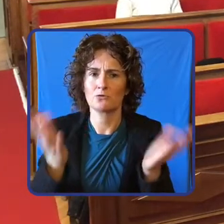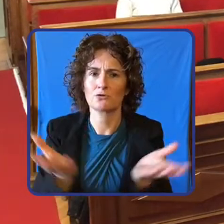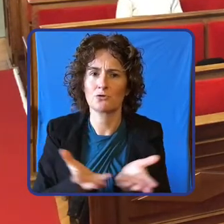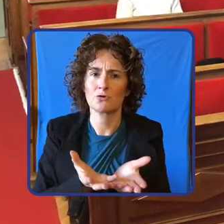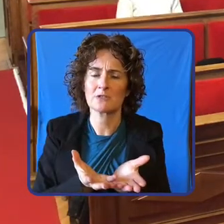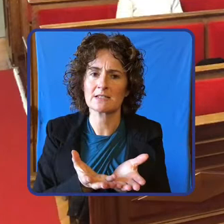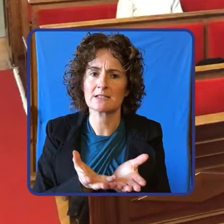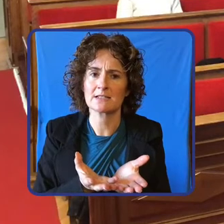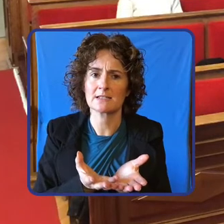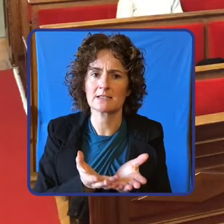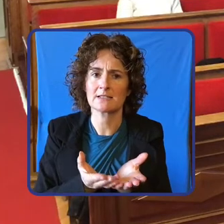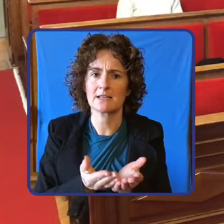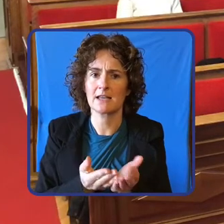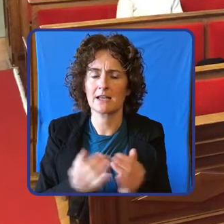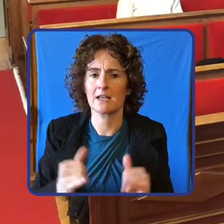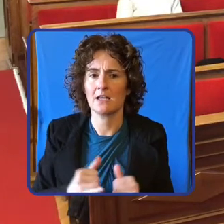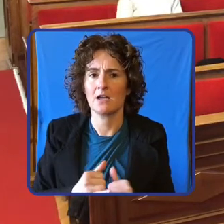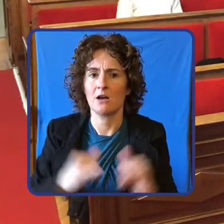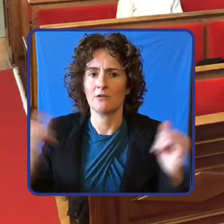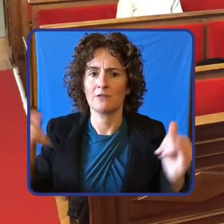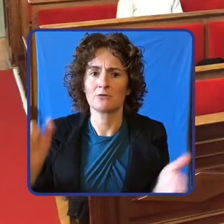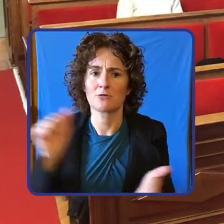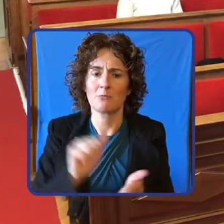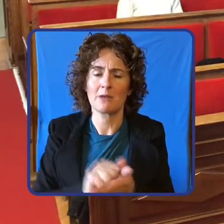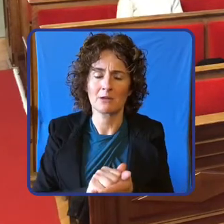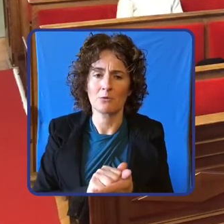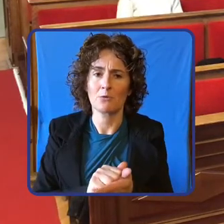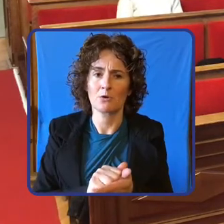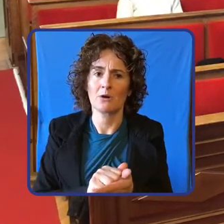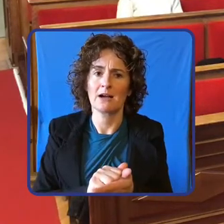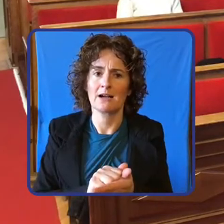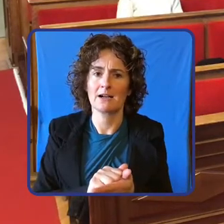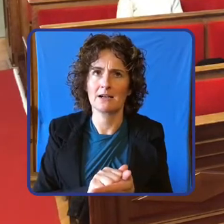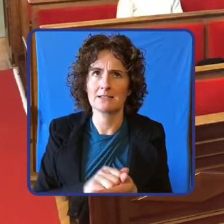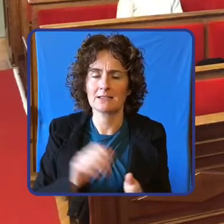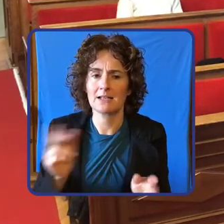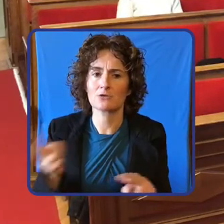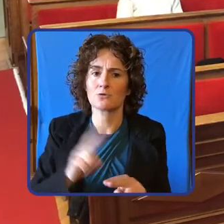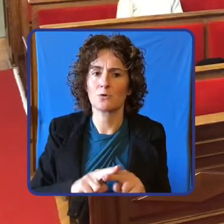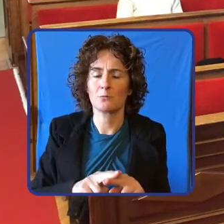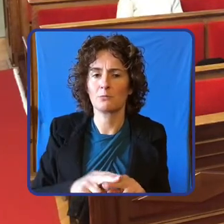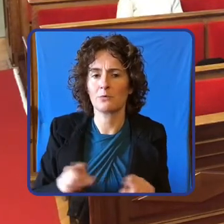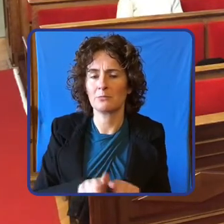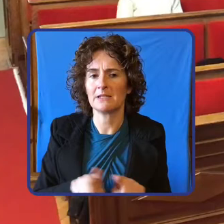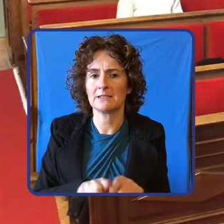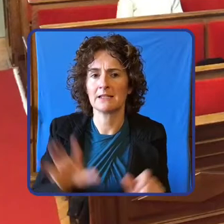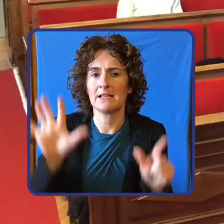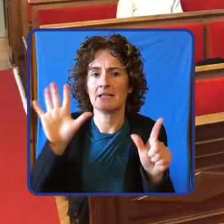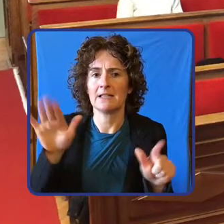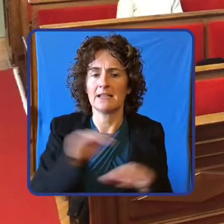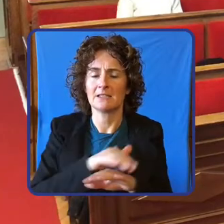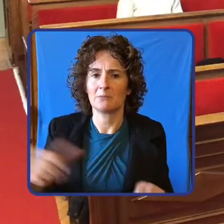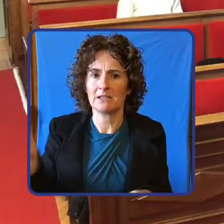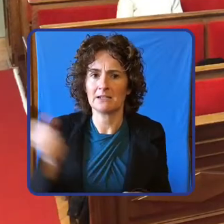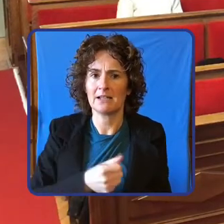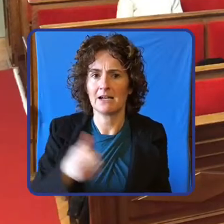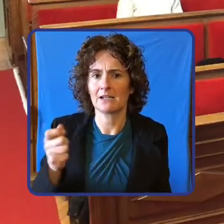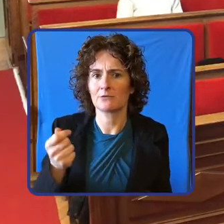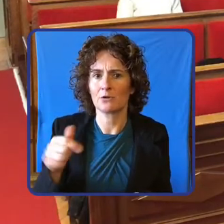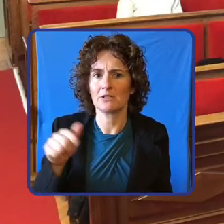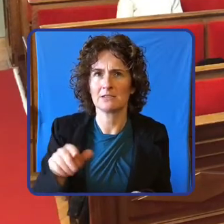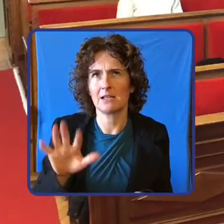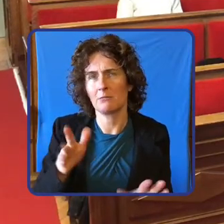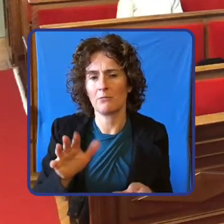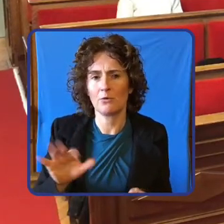a költségvetésben a felújítási és beruházási sorokon is, több mint 7 milliárd forint. Természetesen ennek legnagyobb része közel 5 milliárd